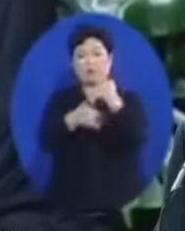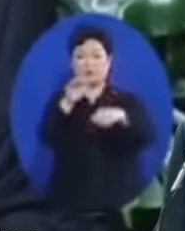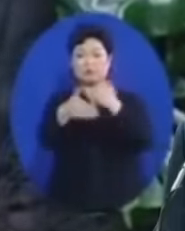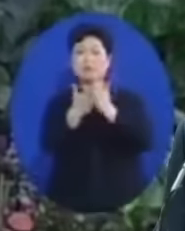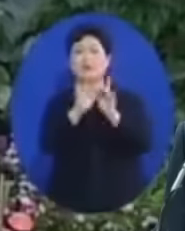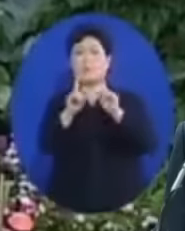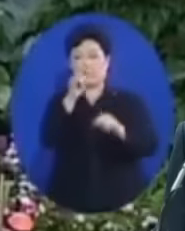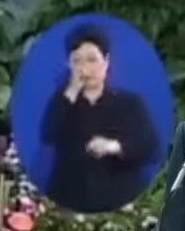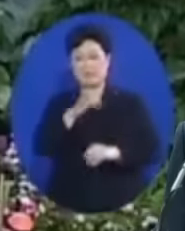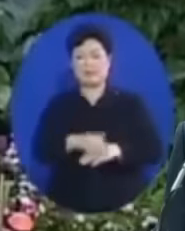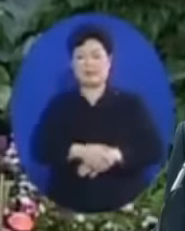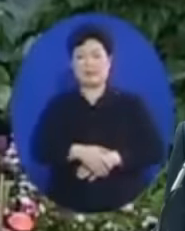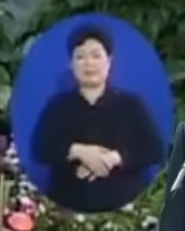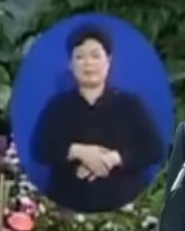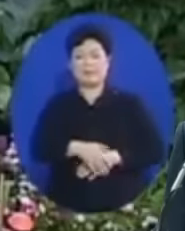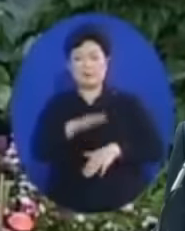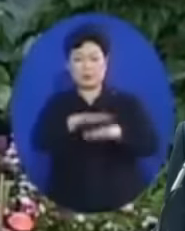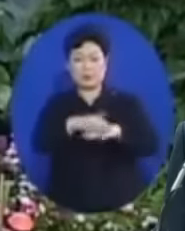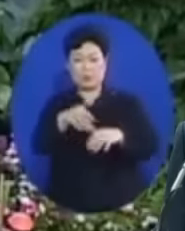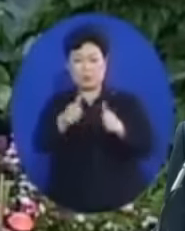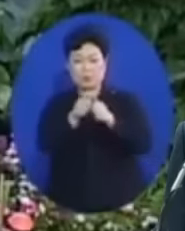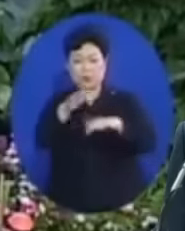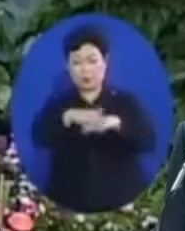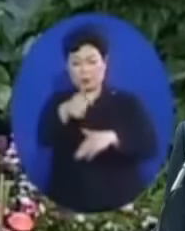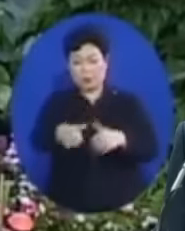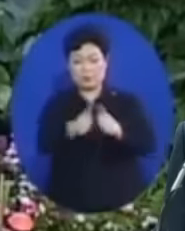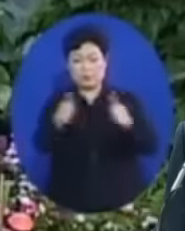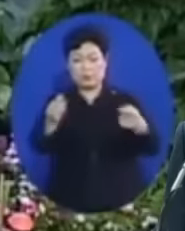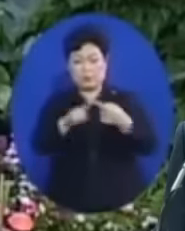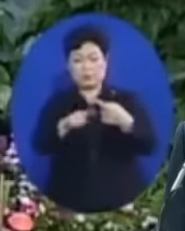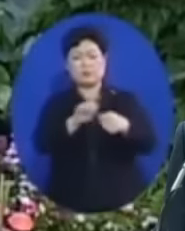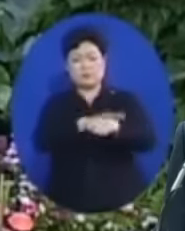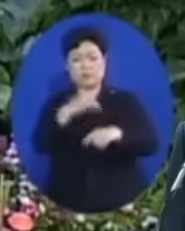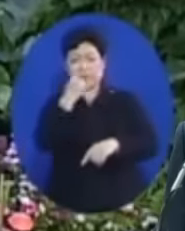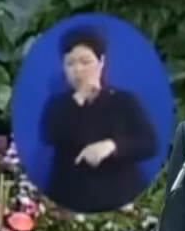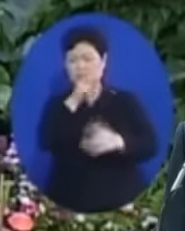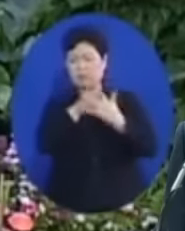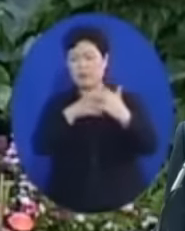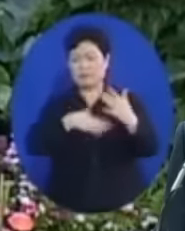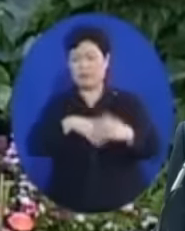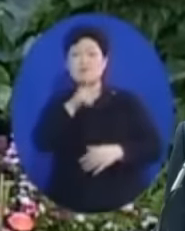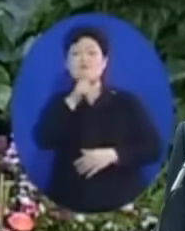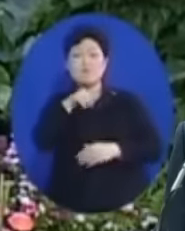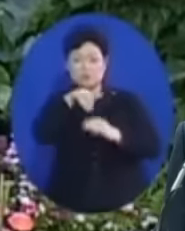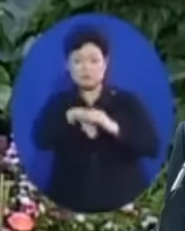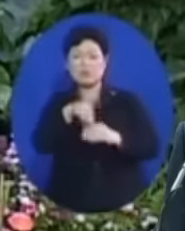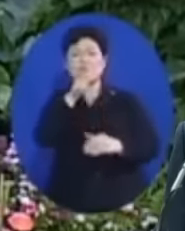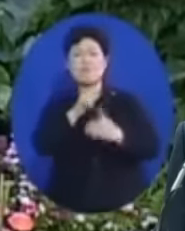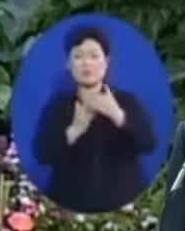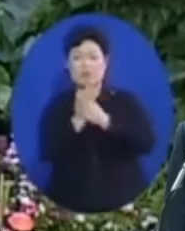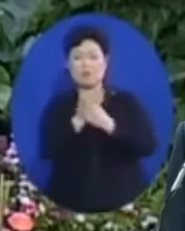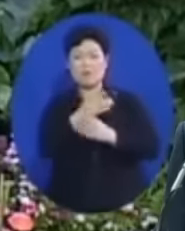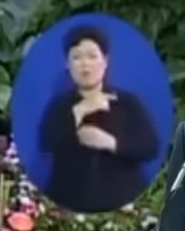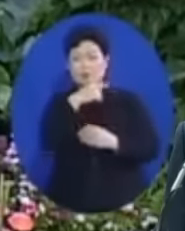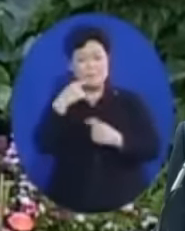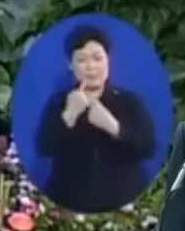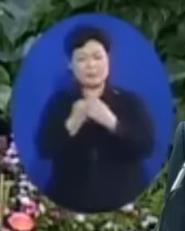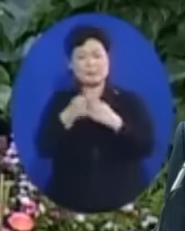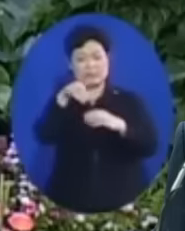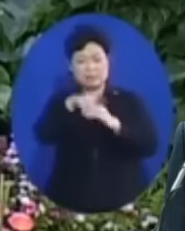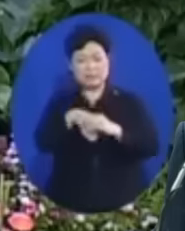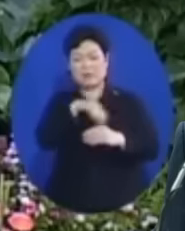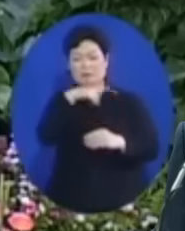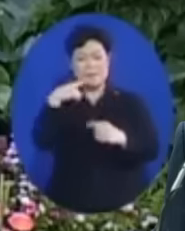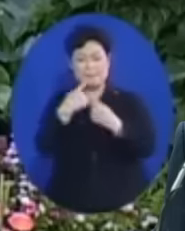성경은 말하고 있는 것입니다 농부들은 안 가르쳐도 이것을 잘 압니다 콩 심은데 콩나고 팥 심은데 팥난 것입니다